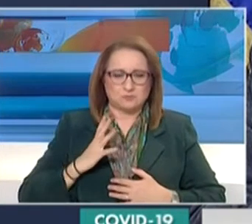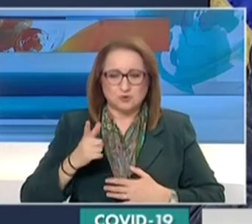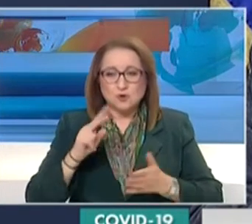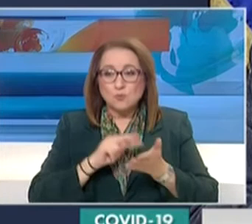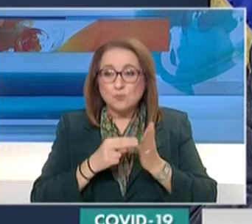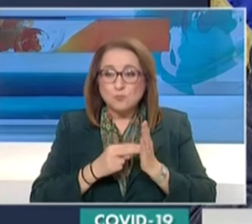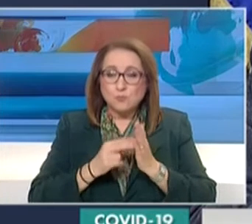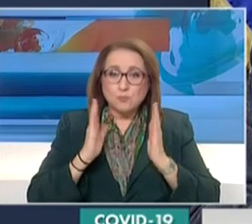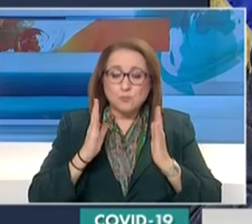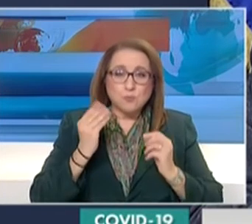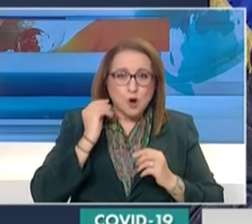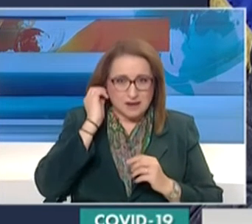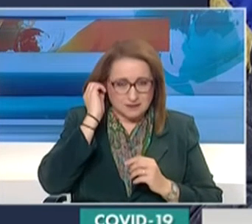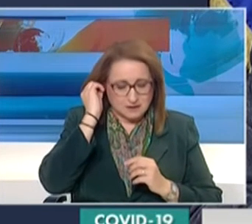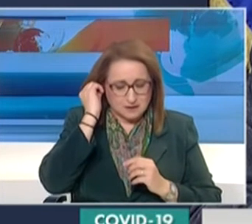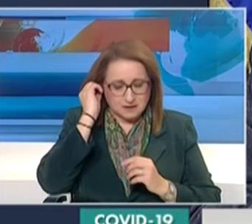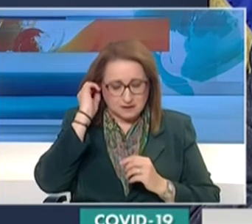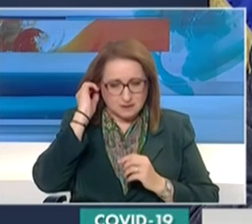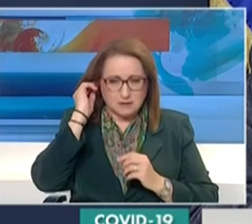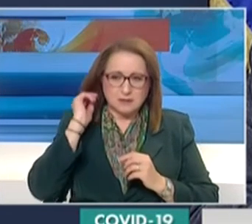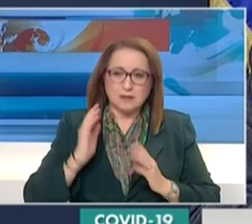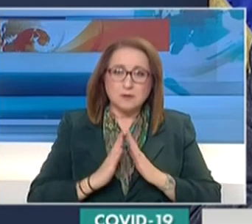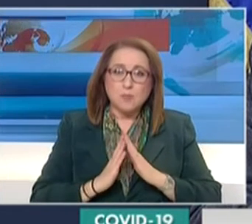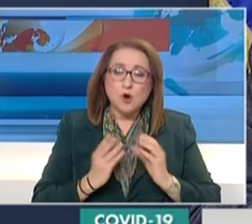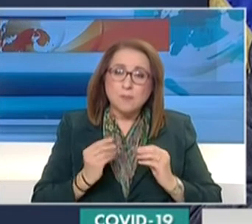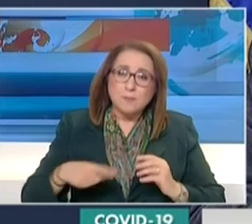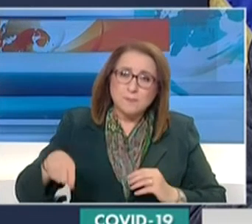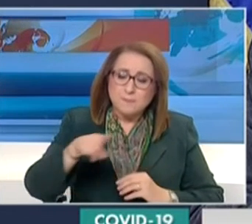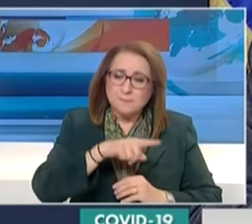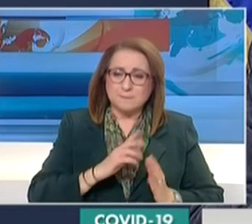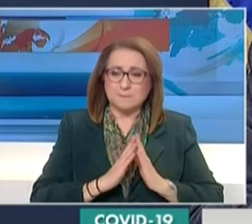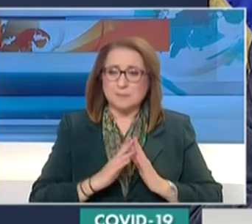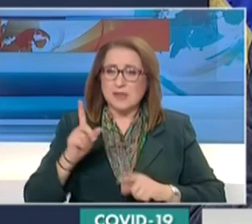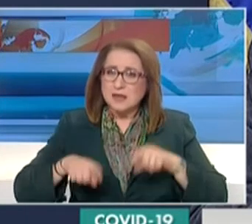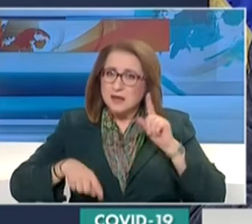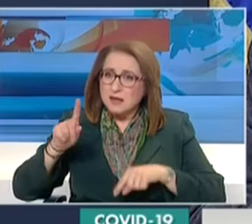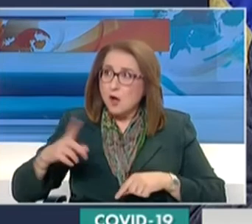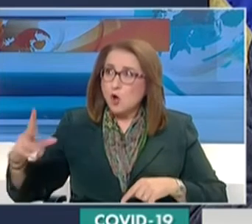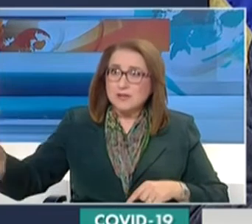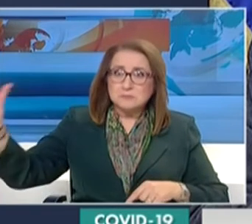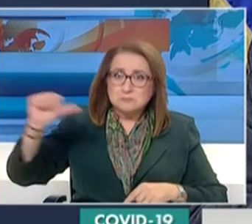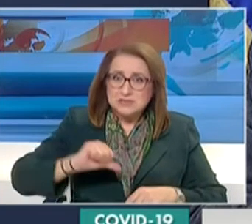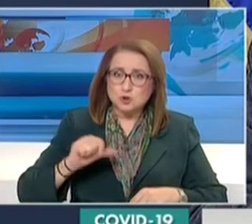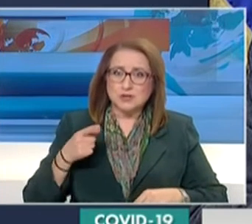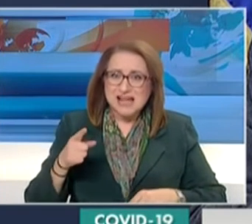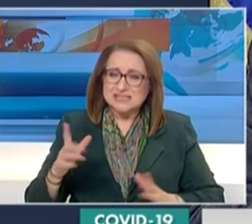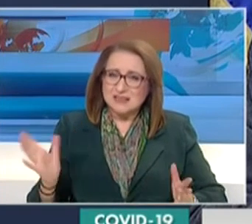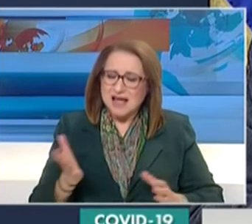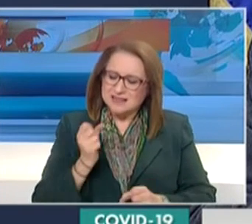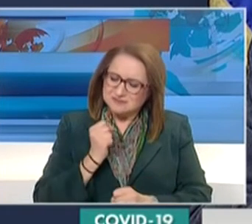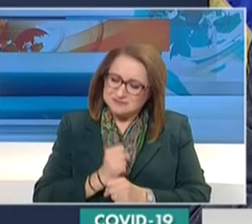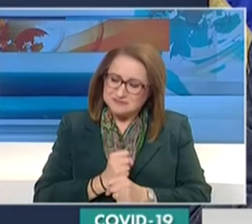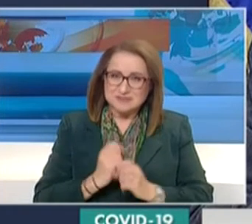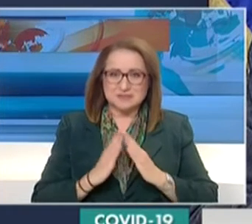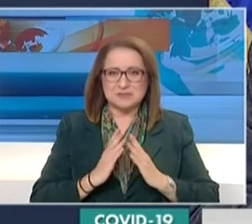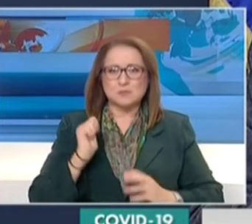την προσοχή των συμπολιτών μας, οι οποίοι επιστρέφουν για αυτή τη σημαντική καραντίνα, ώστε να μην εκθέσουν τους